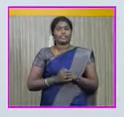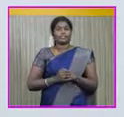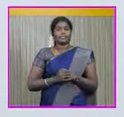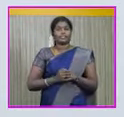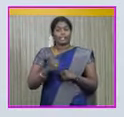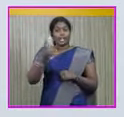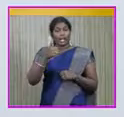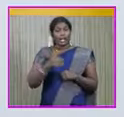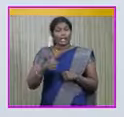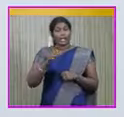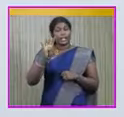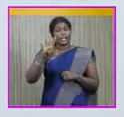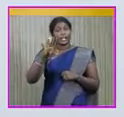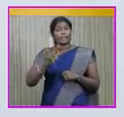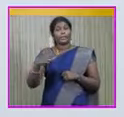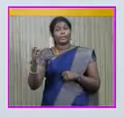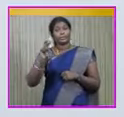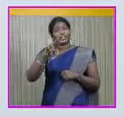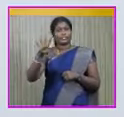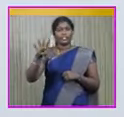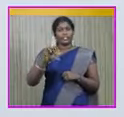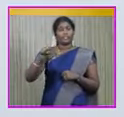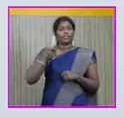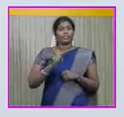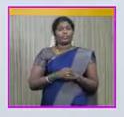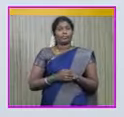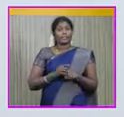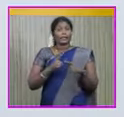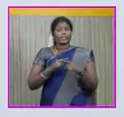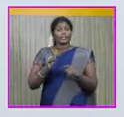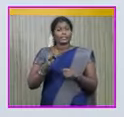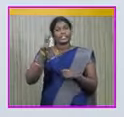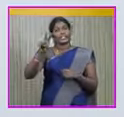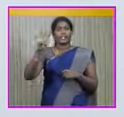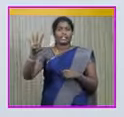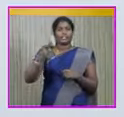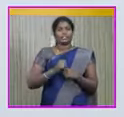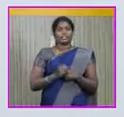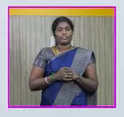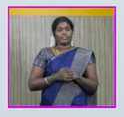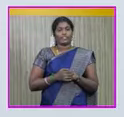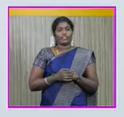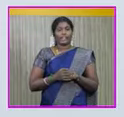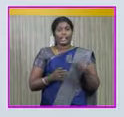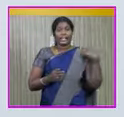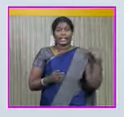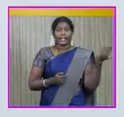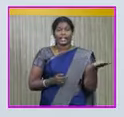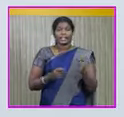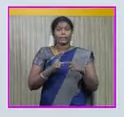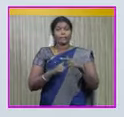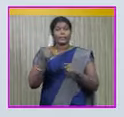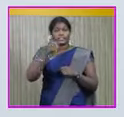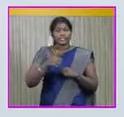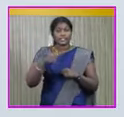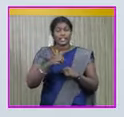பெருக்கும்போது 24 வரப்போகுது. அப்போ எக்ஸின் மதிப்பு 24, இடது பக்கம் +6, வலது